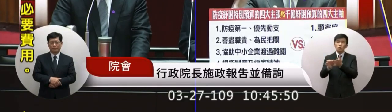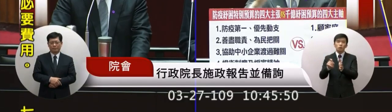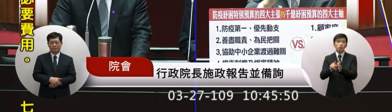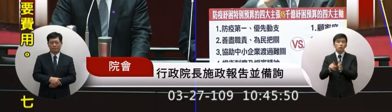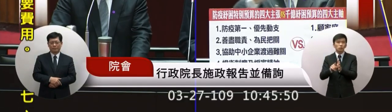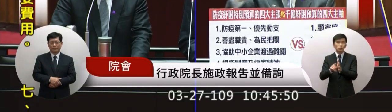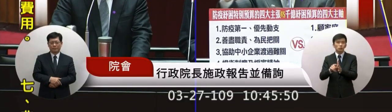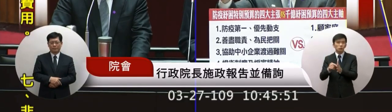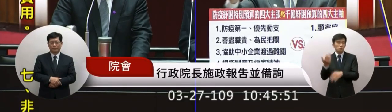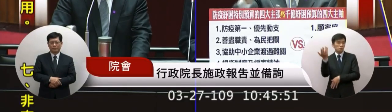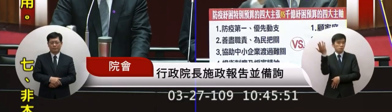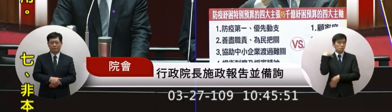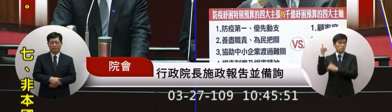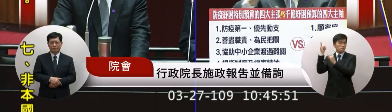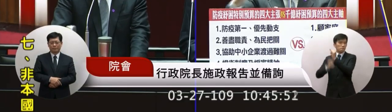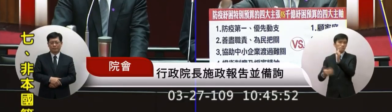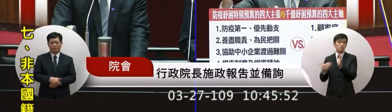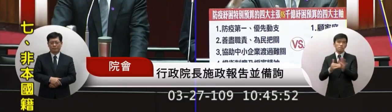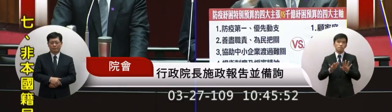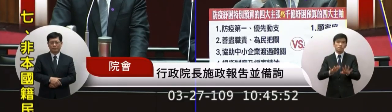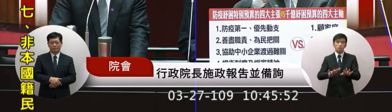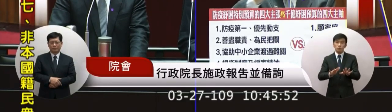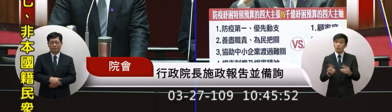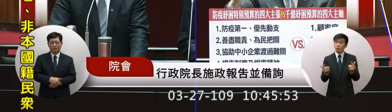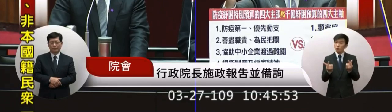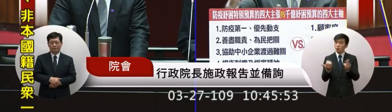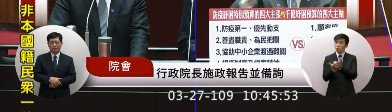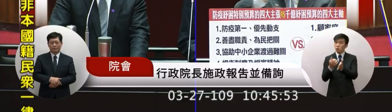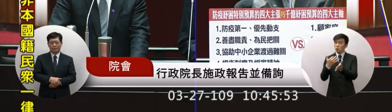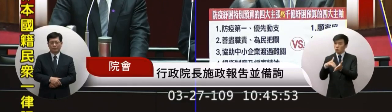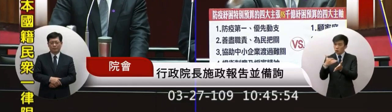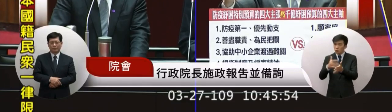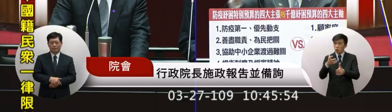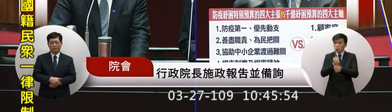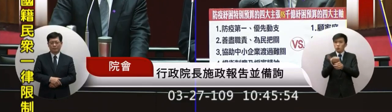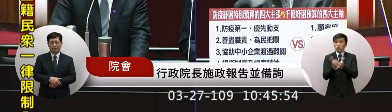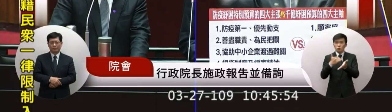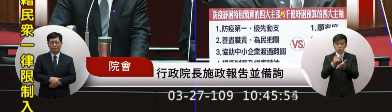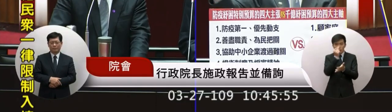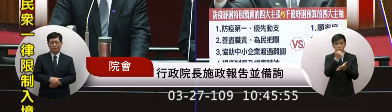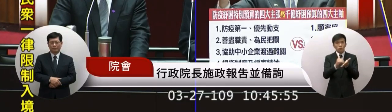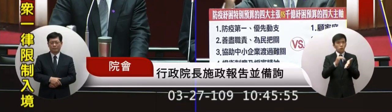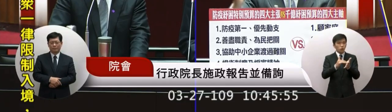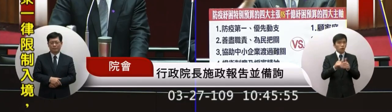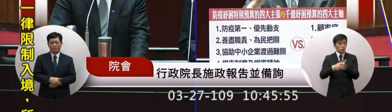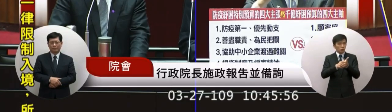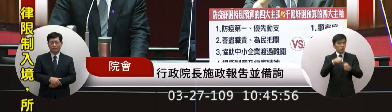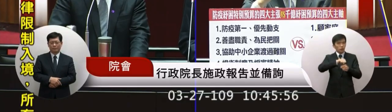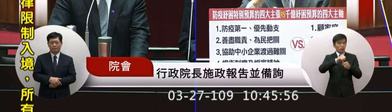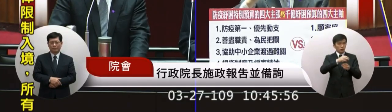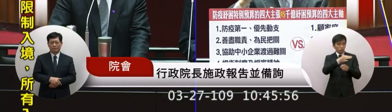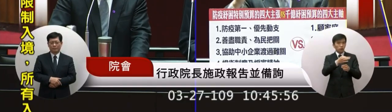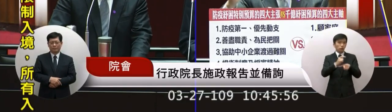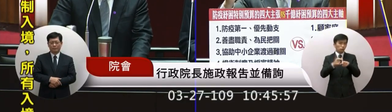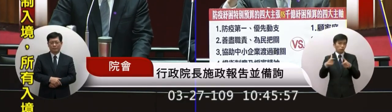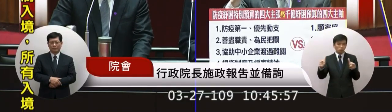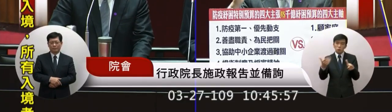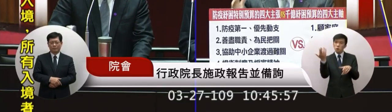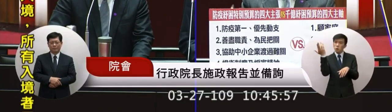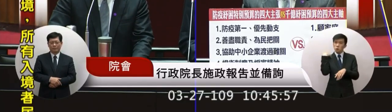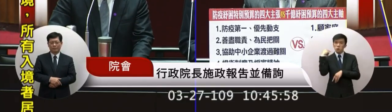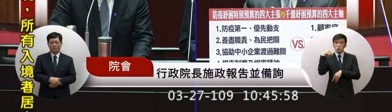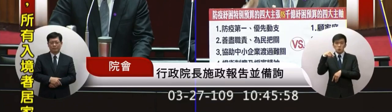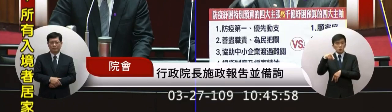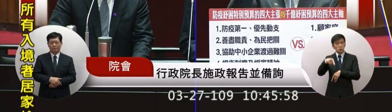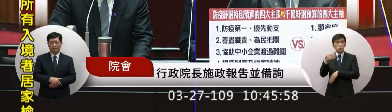以来所有的不管是医生。中医生、特别医生、对外医生，将来唔捌有人有